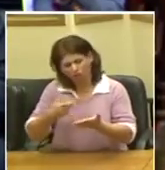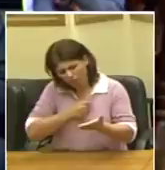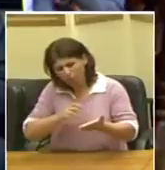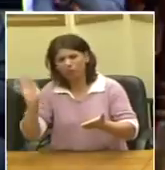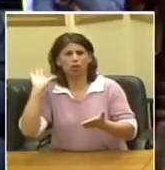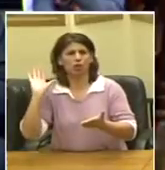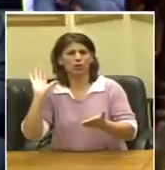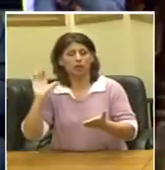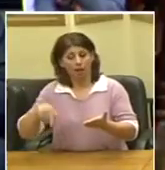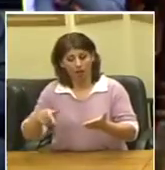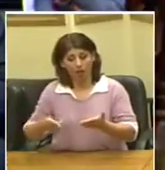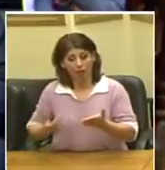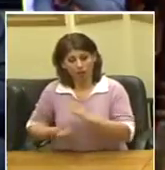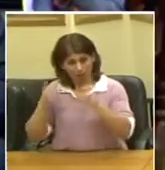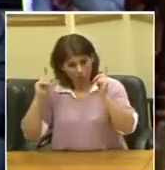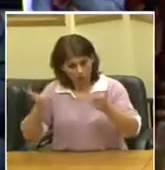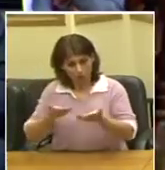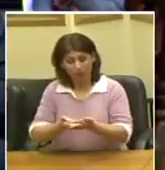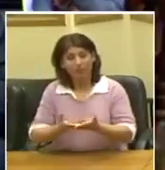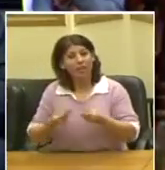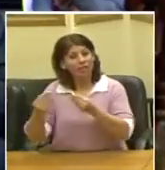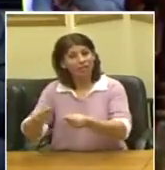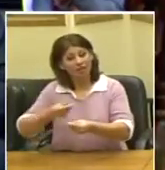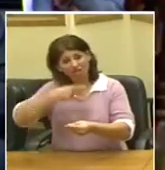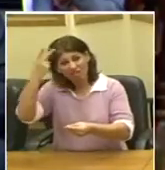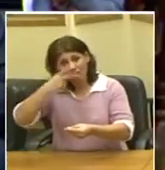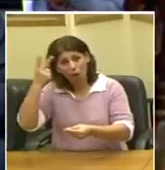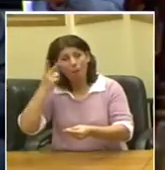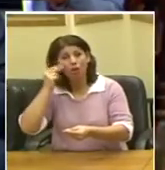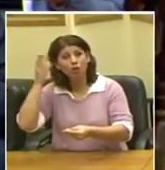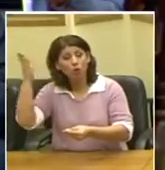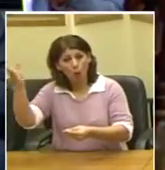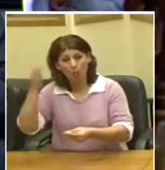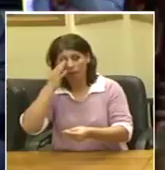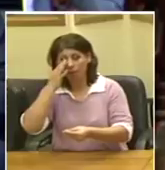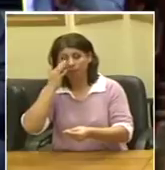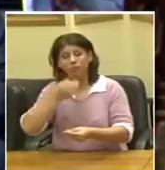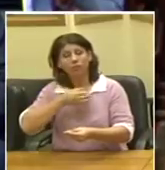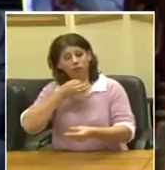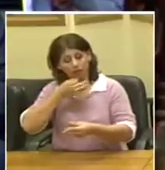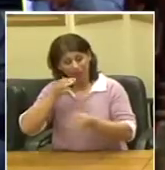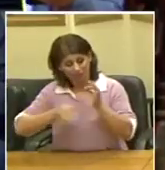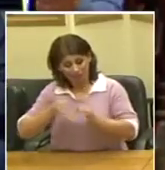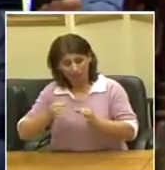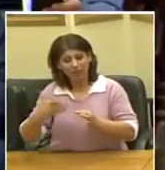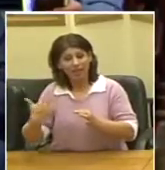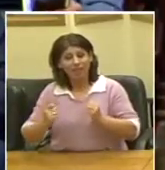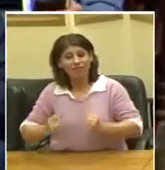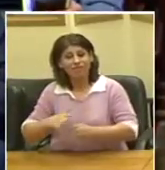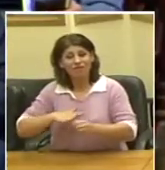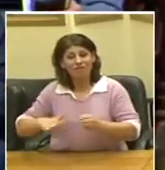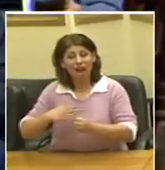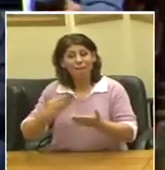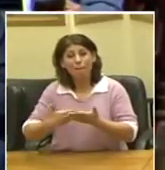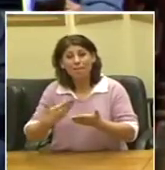και δίνεται δικαιώματα στους Σκοπιανούς. Παρακαλώ. Να μιλάνε και να έχουν τη βάση για επιχειρήματα τα οποία